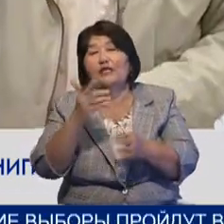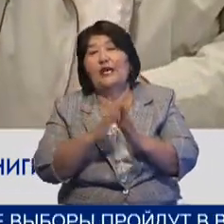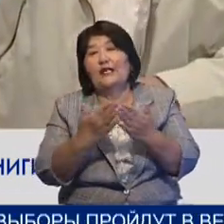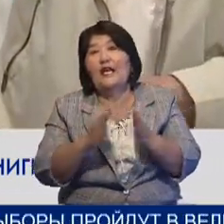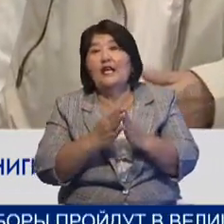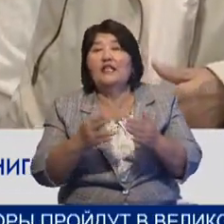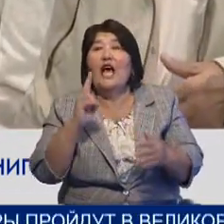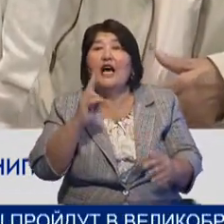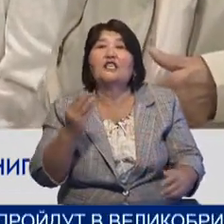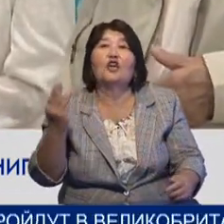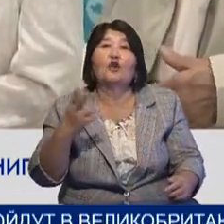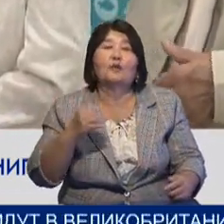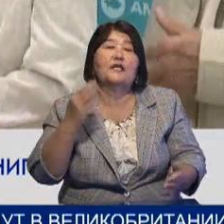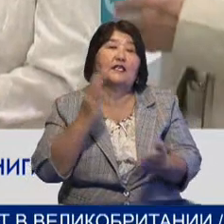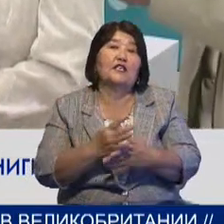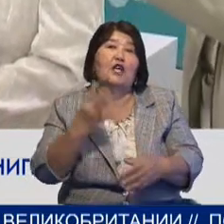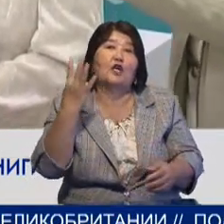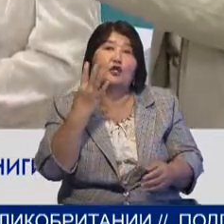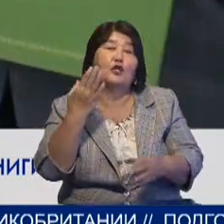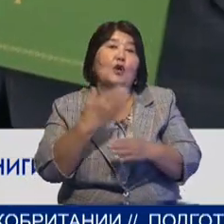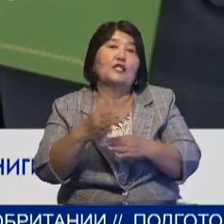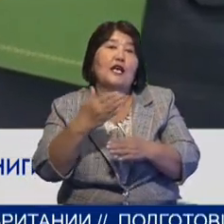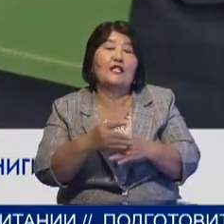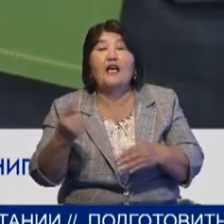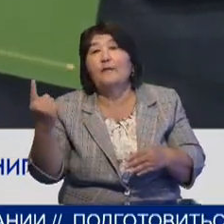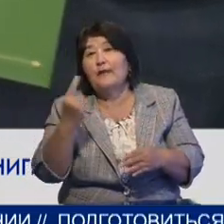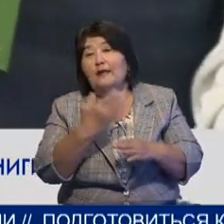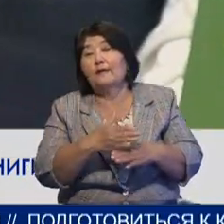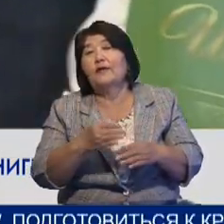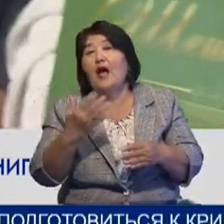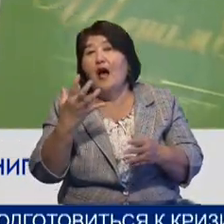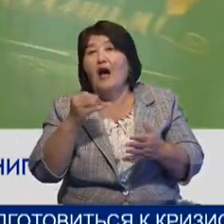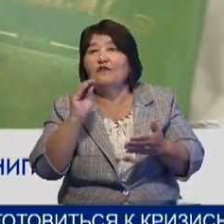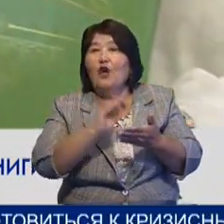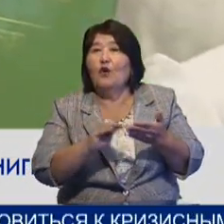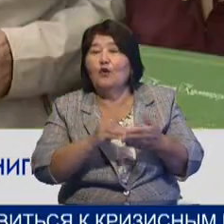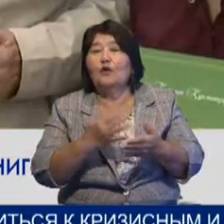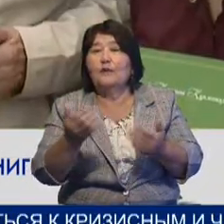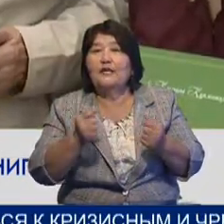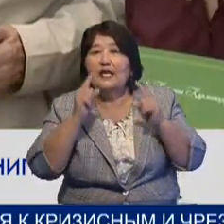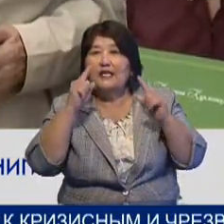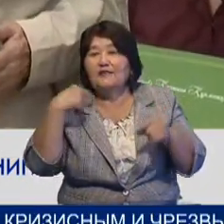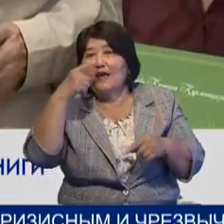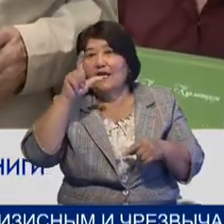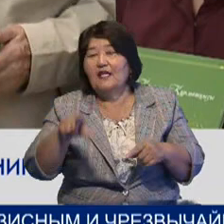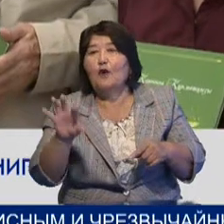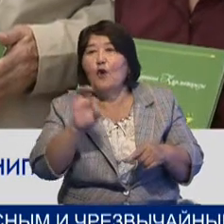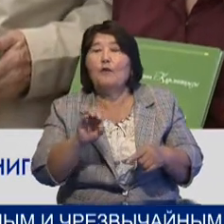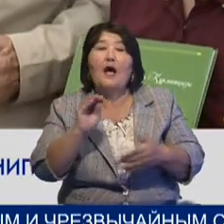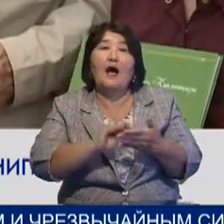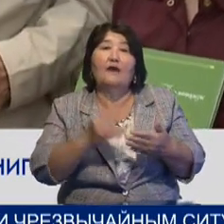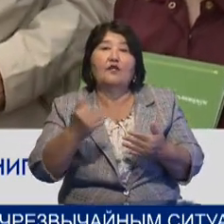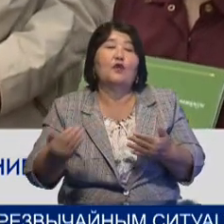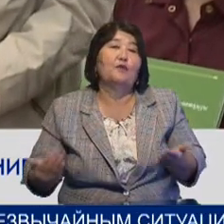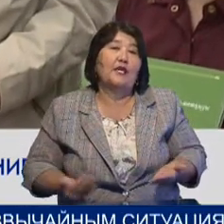книгами шка состоит из четырёх частей в первом разделе автограф собраны отклики известных личностей об авторе и её